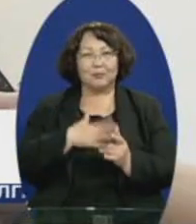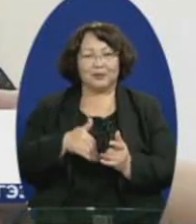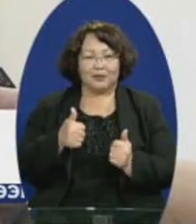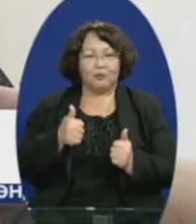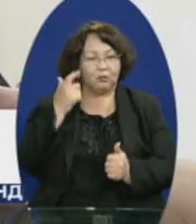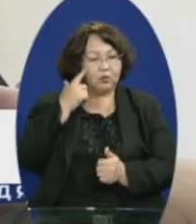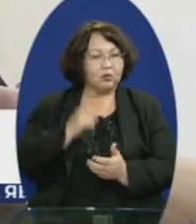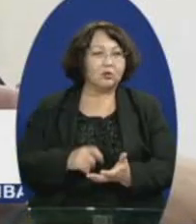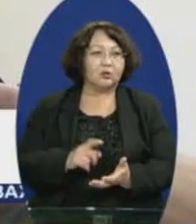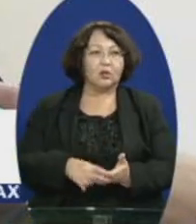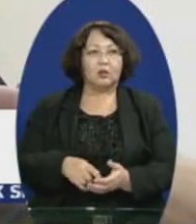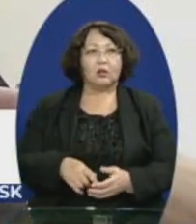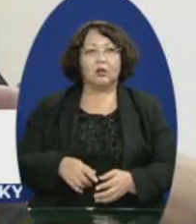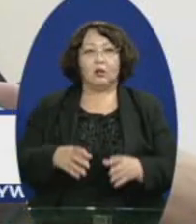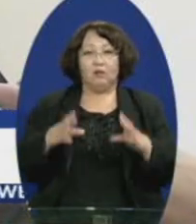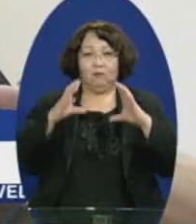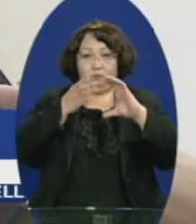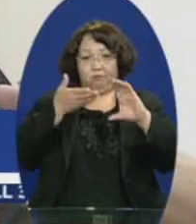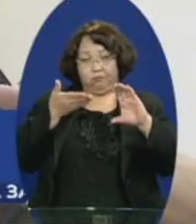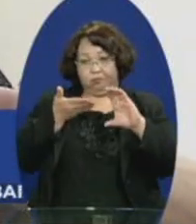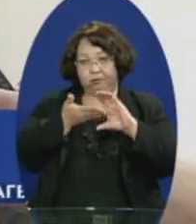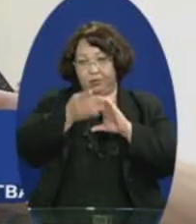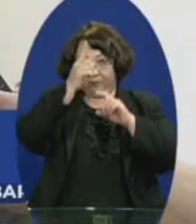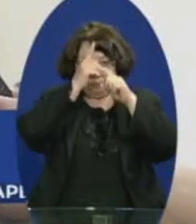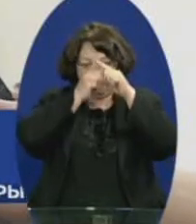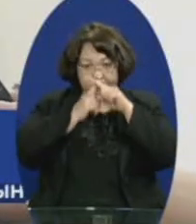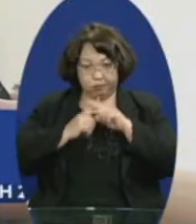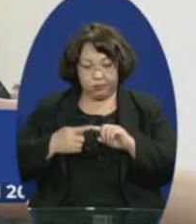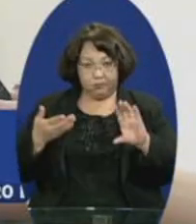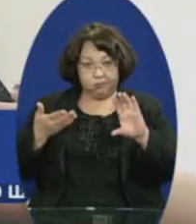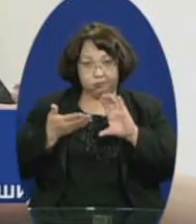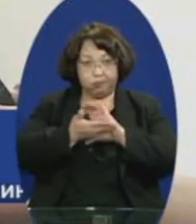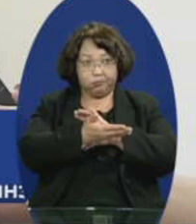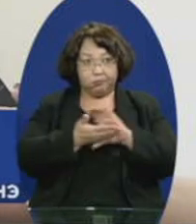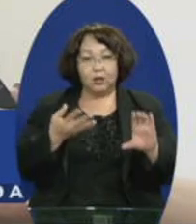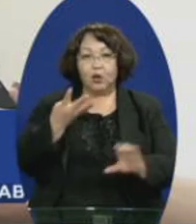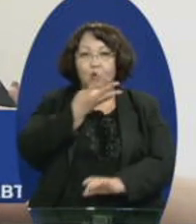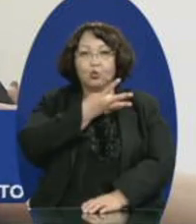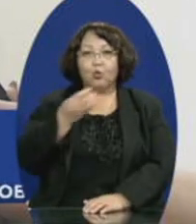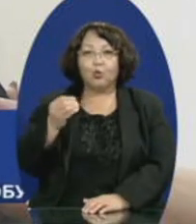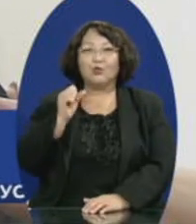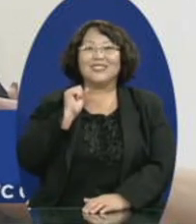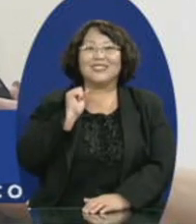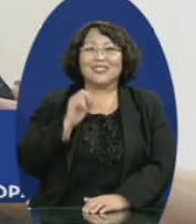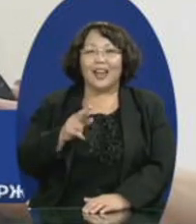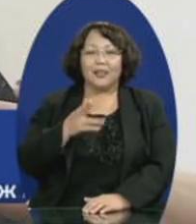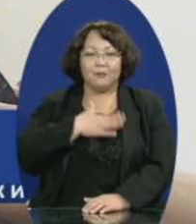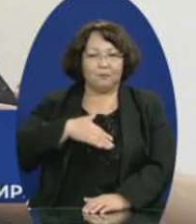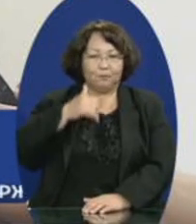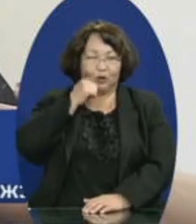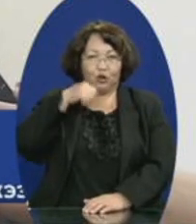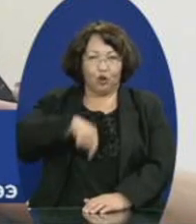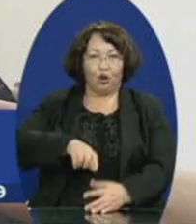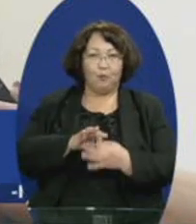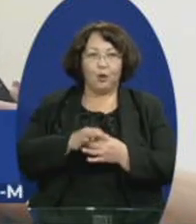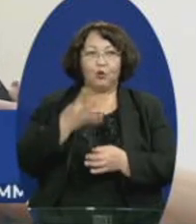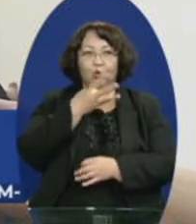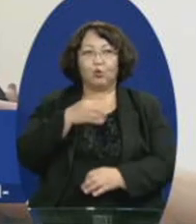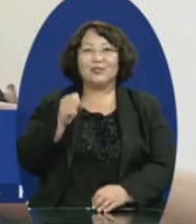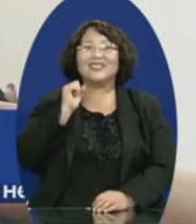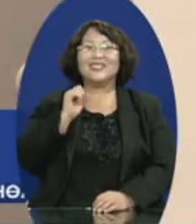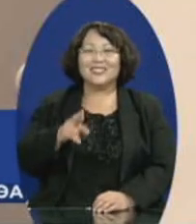Зөвхөн энэ компьютер томограф гэхэд 400 сая зурагтай. Энэ 400 сая зурагаас жишээч тухайн хүн дээр дүнэлт гаргадаг ийм том давуу